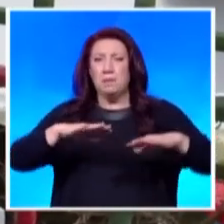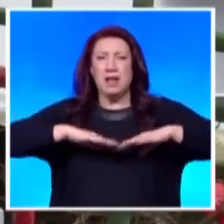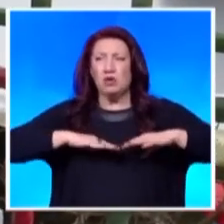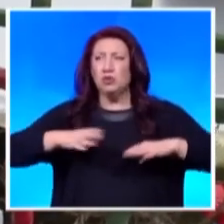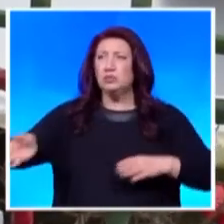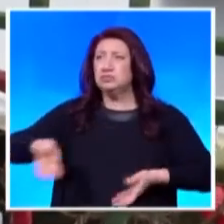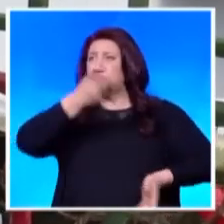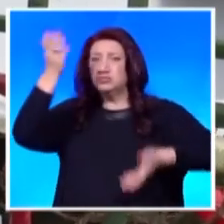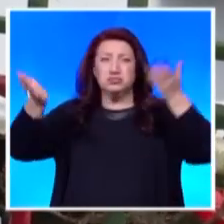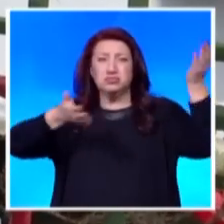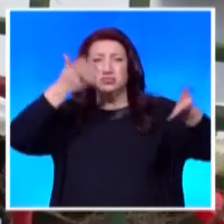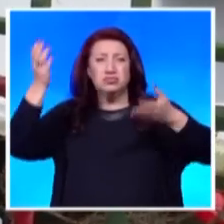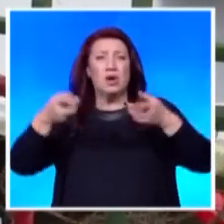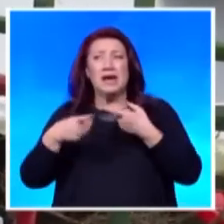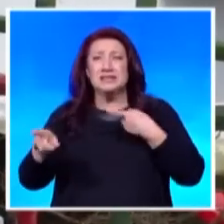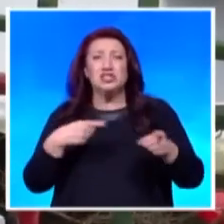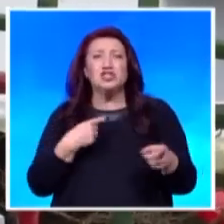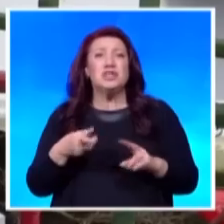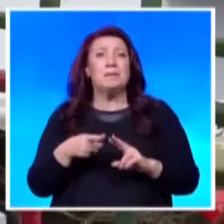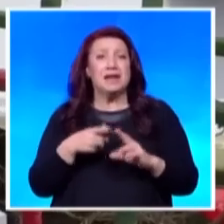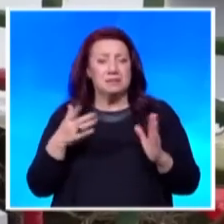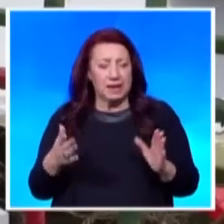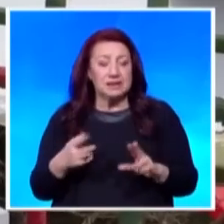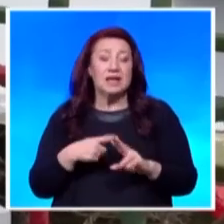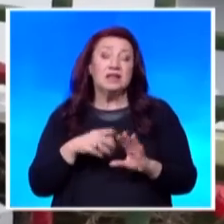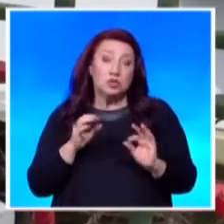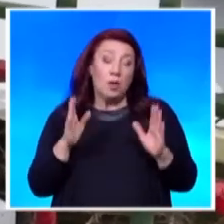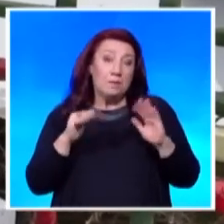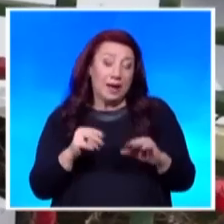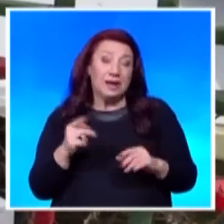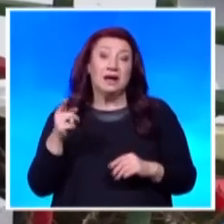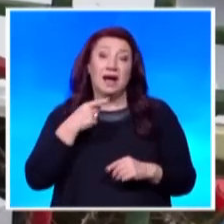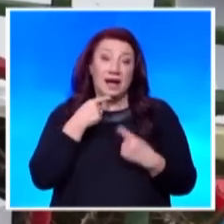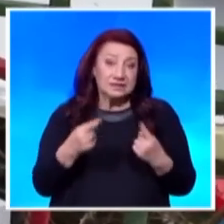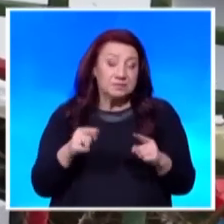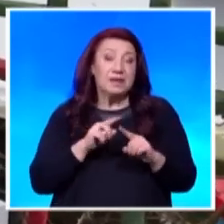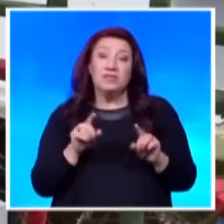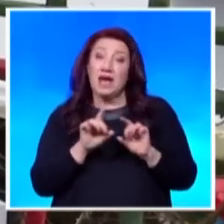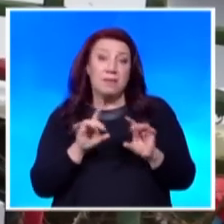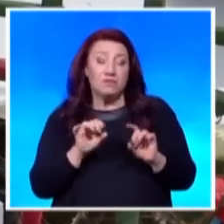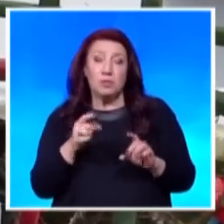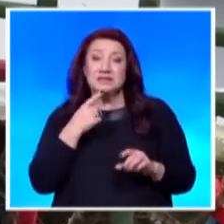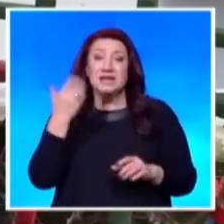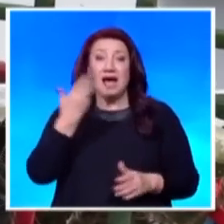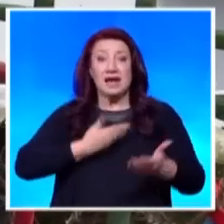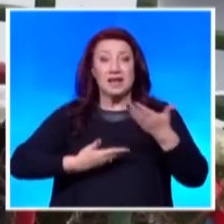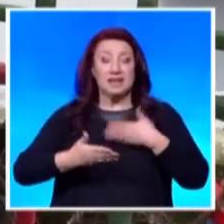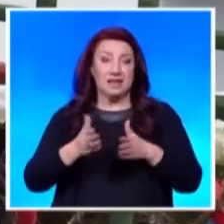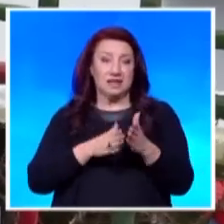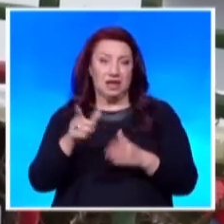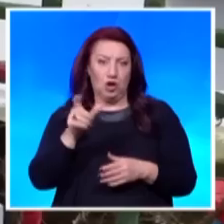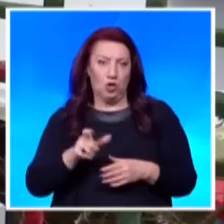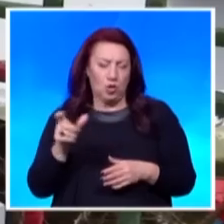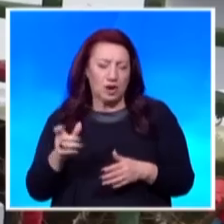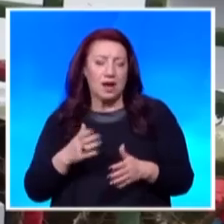хората. Но като цяло казваме, че няма към този момент информация за пострадали хора, но над 50 са